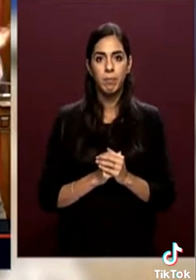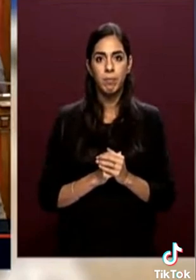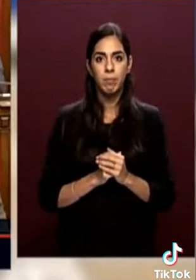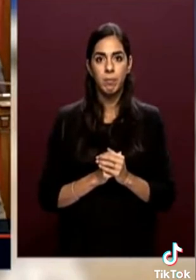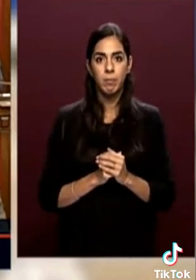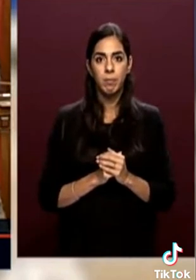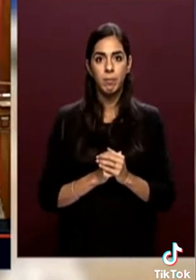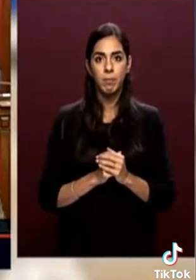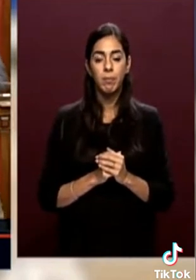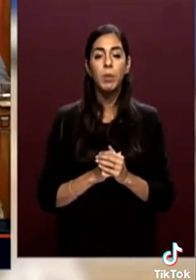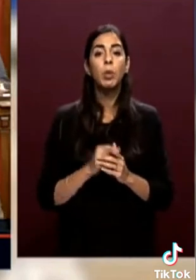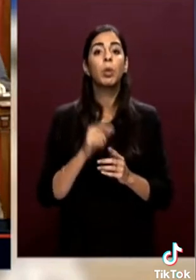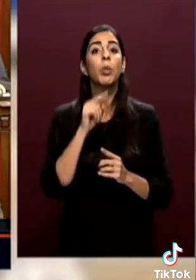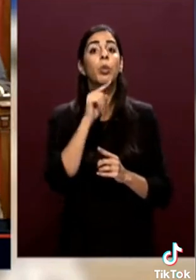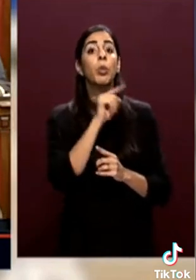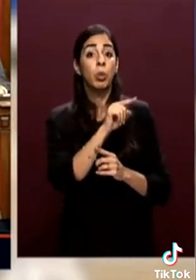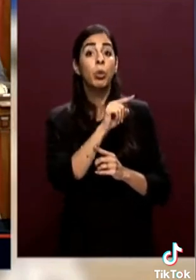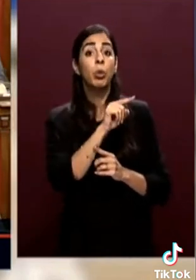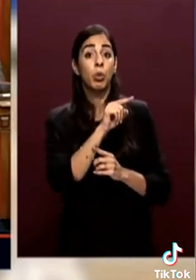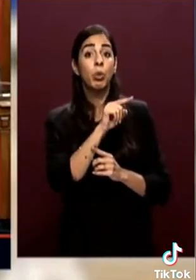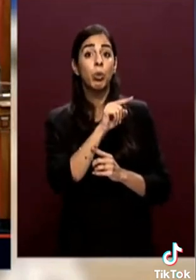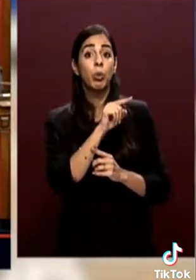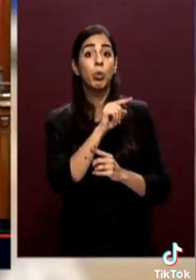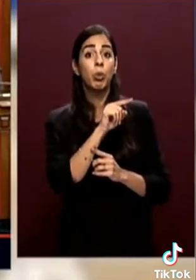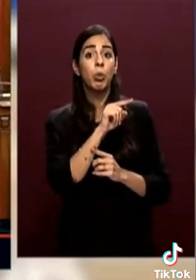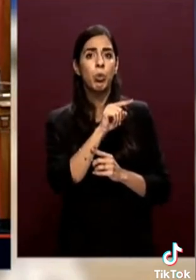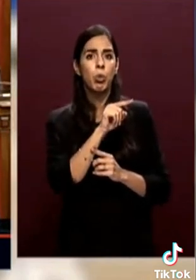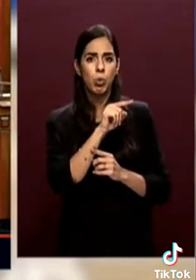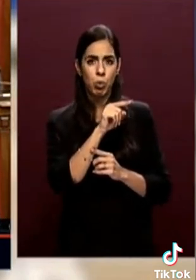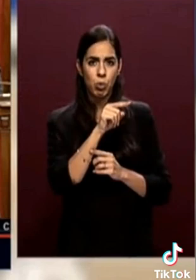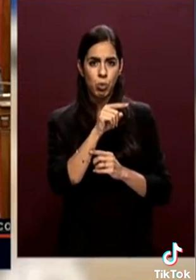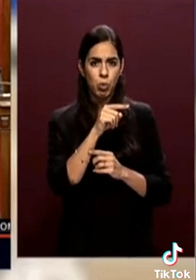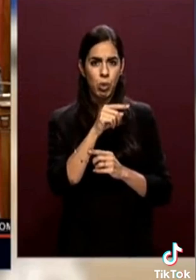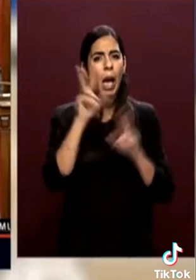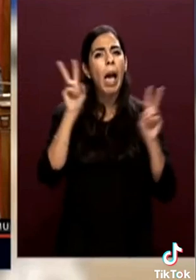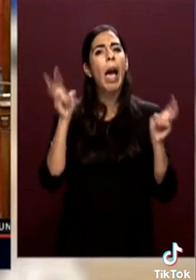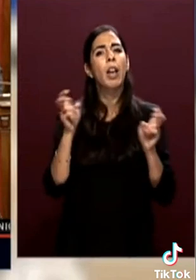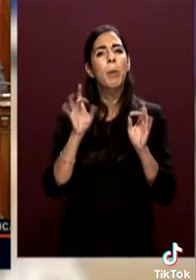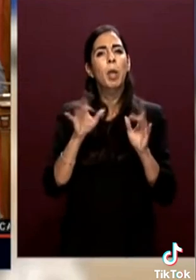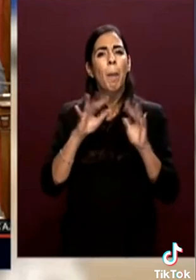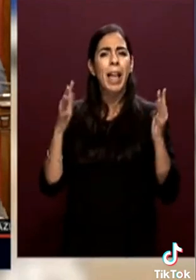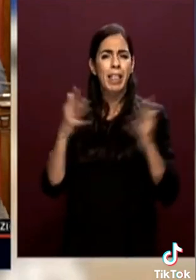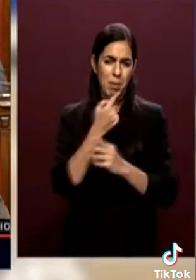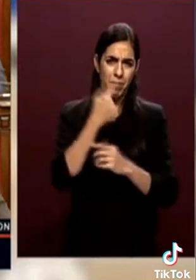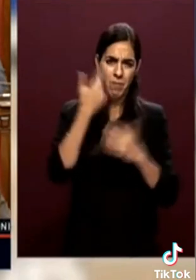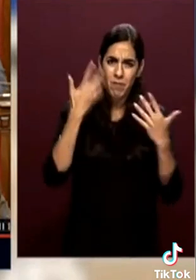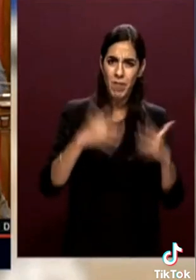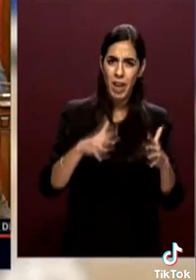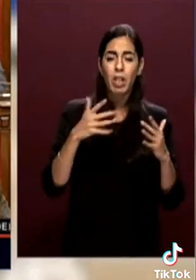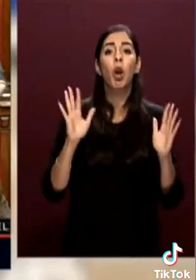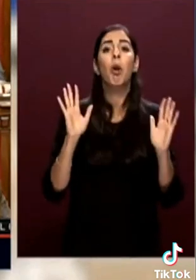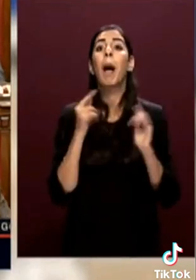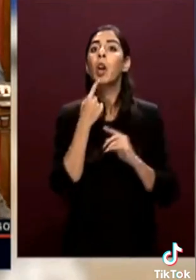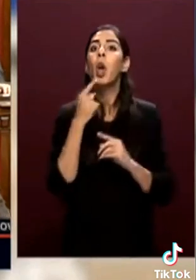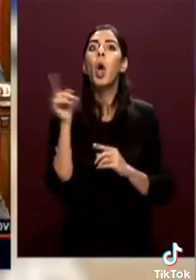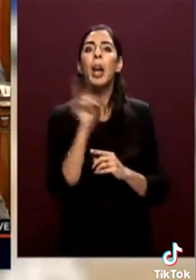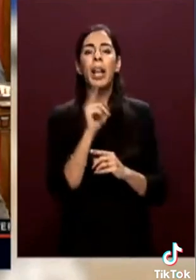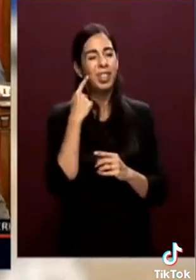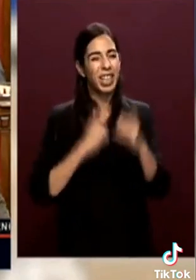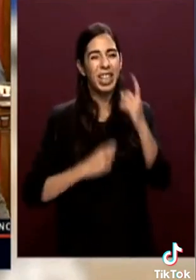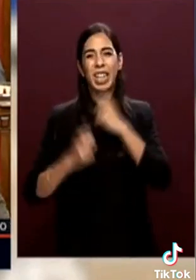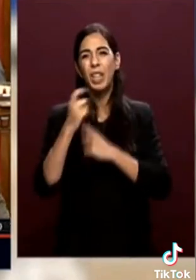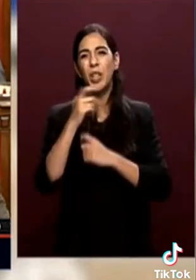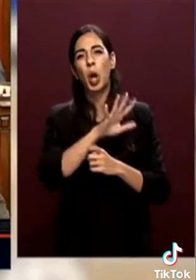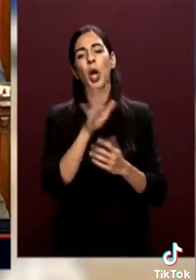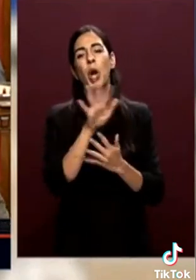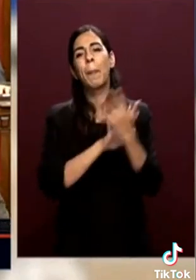Lei ne ha parlato della pandemia, ne ha parlato, però ha taciuto di riferire che mentre, ritorno alla sua